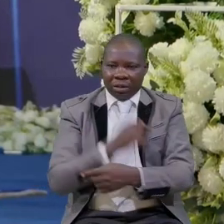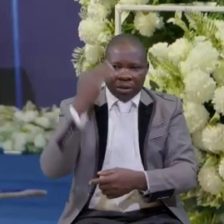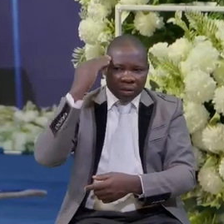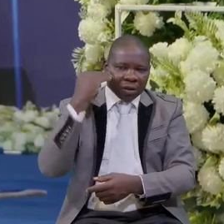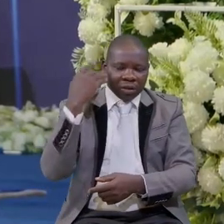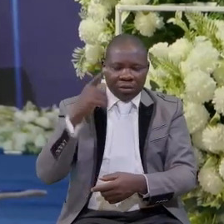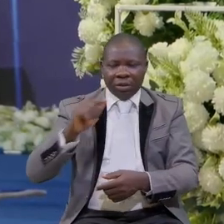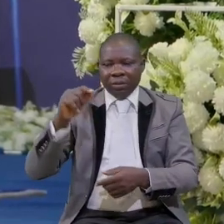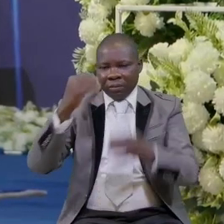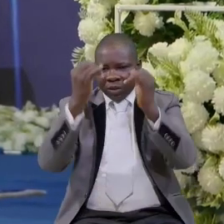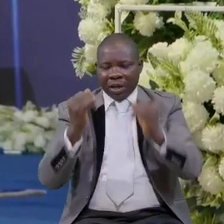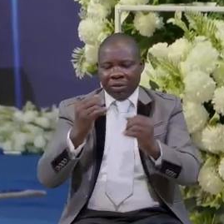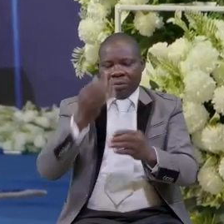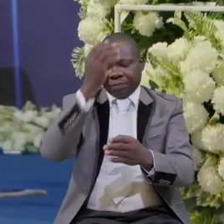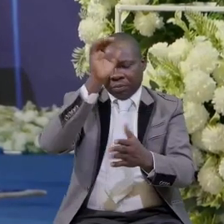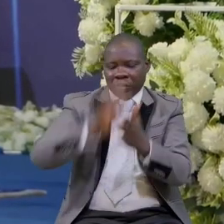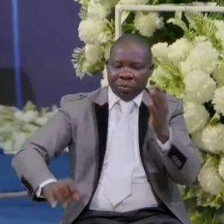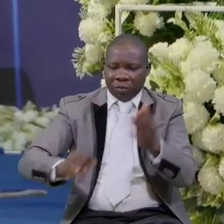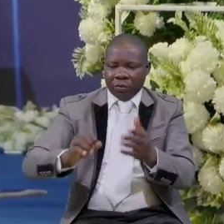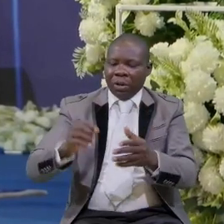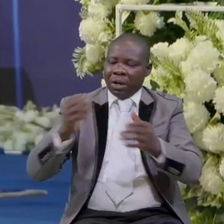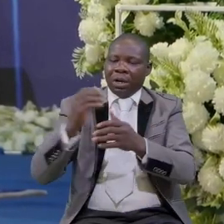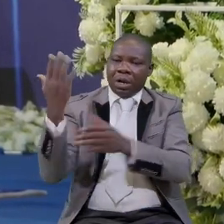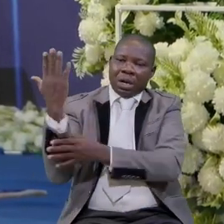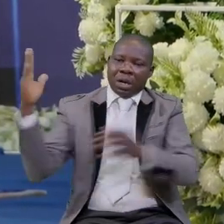Les mains coupées. Les pieds coupés.